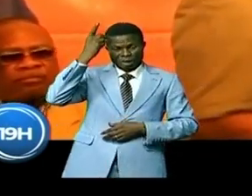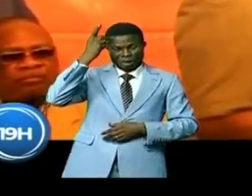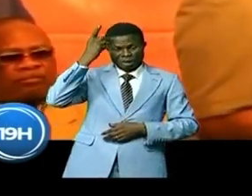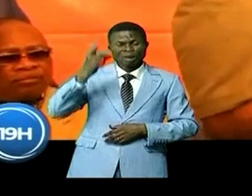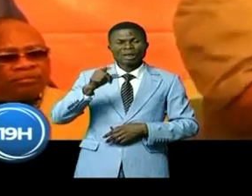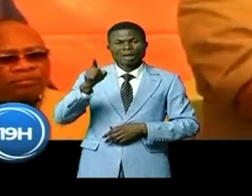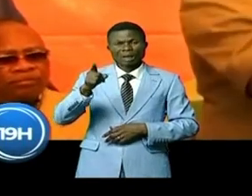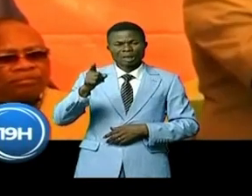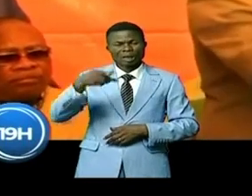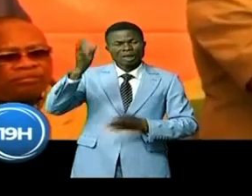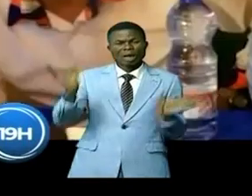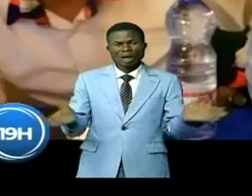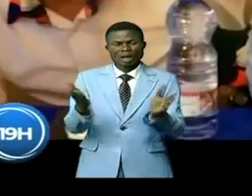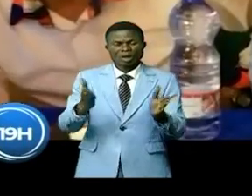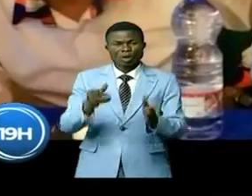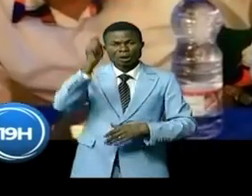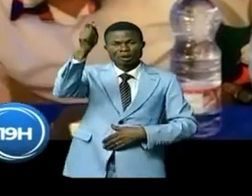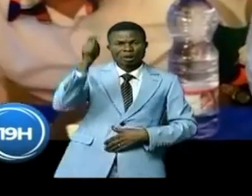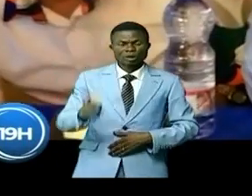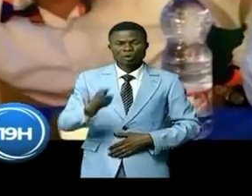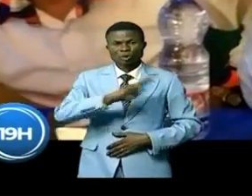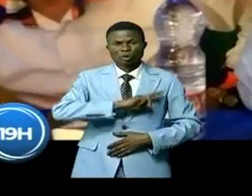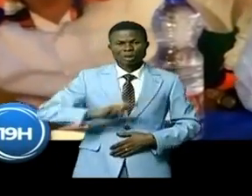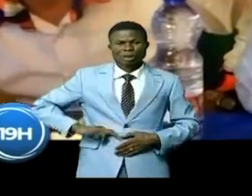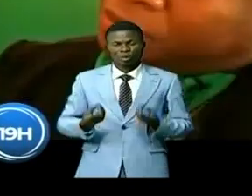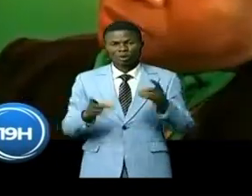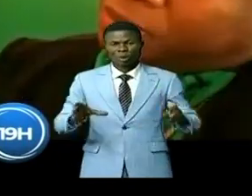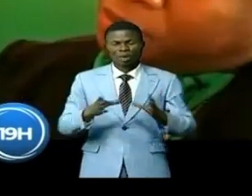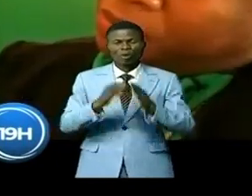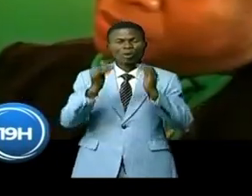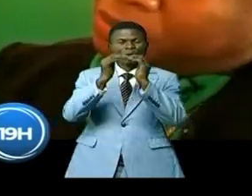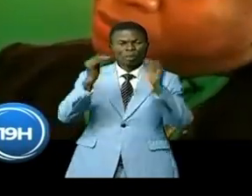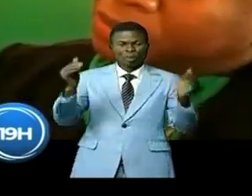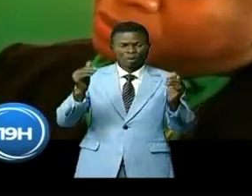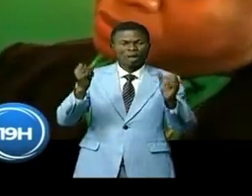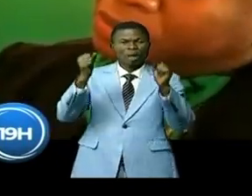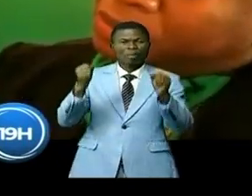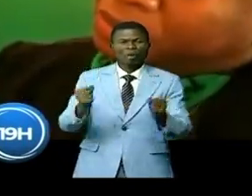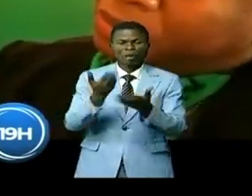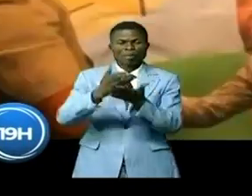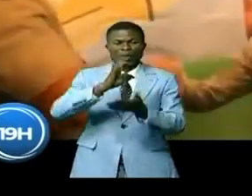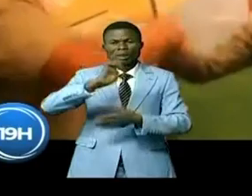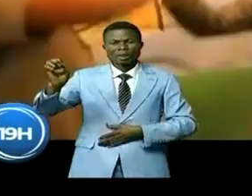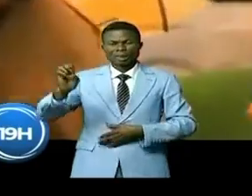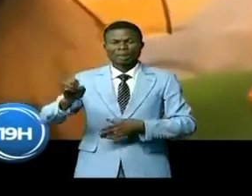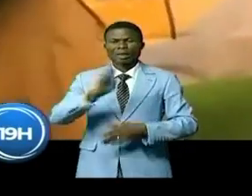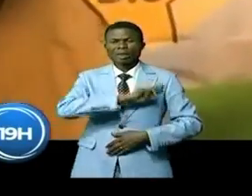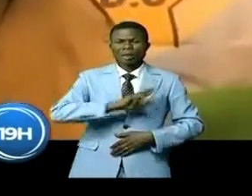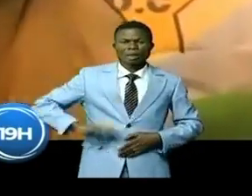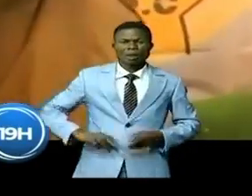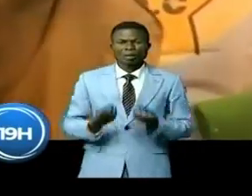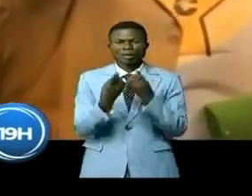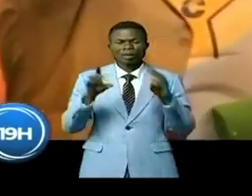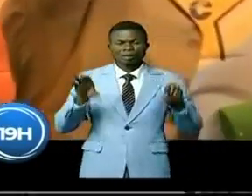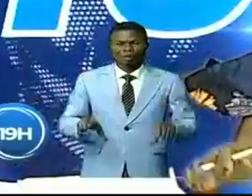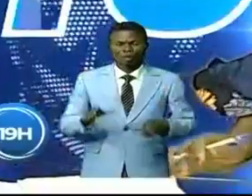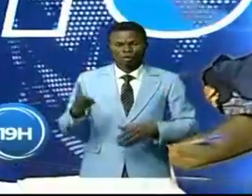saluer et d'encourager les vaillants soldats des FRDC pour la stabilité de la partie Est de la République démocratique du